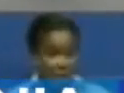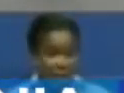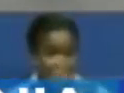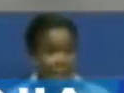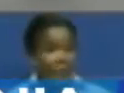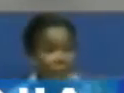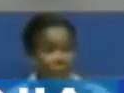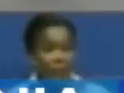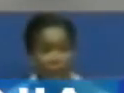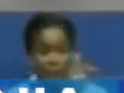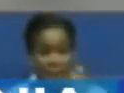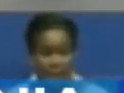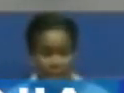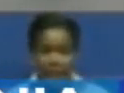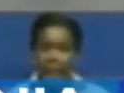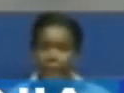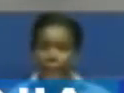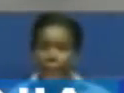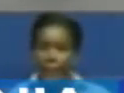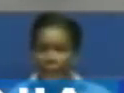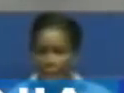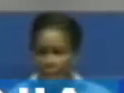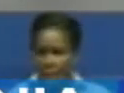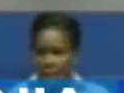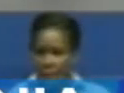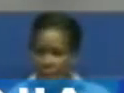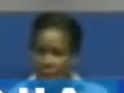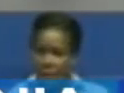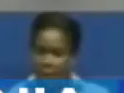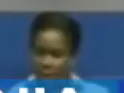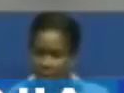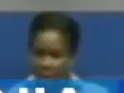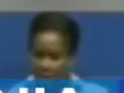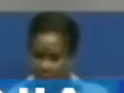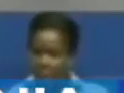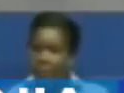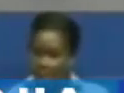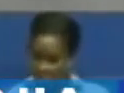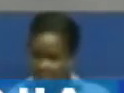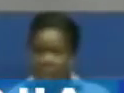ya Muungano wa Tanzania kwa mujibu wa Katiba ya Jamhuri ya